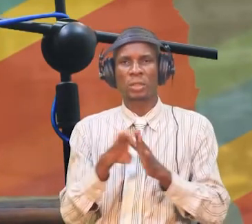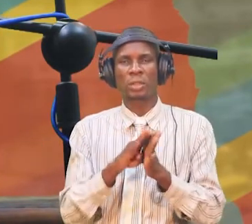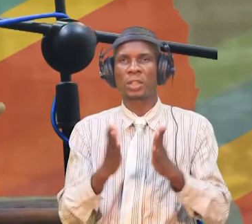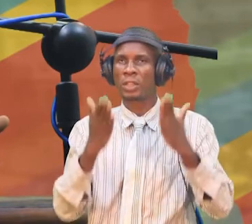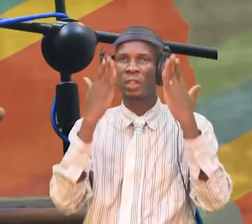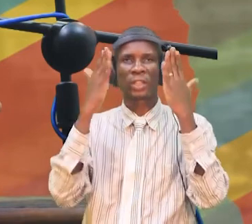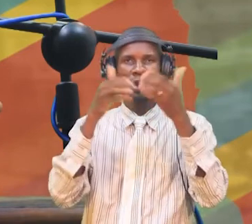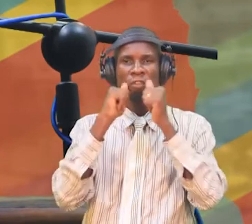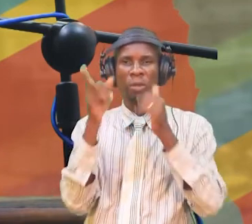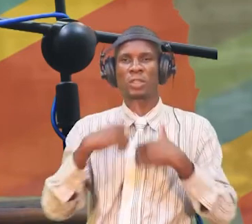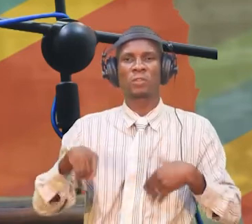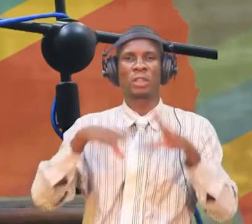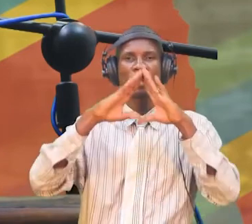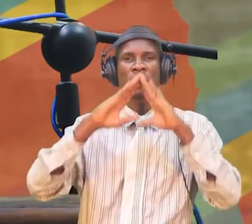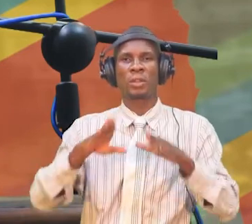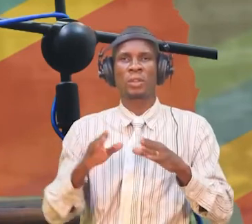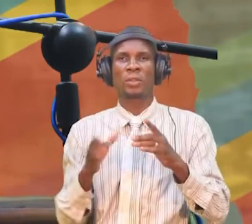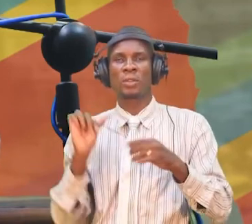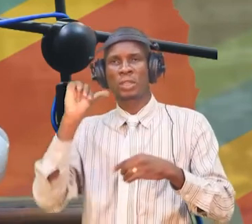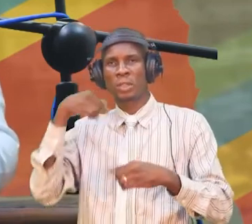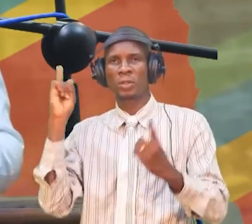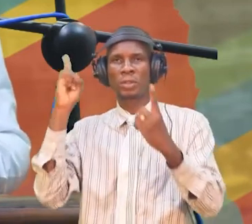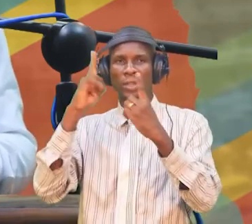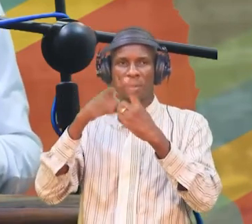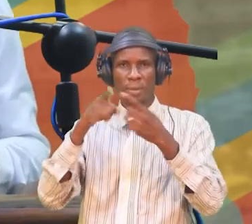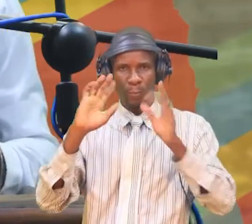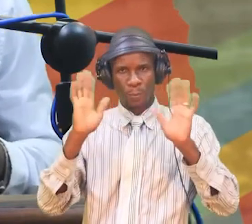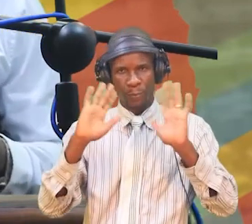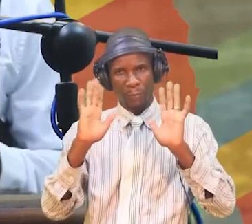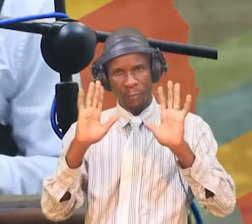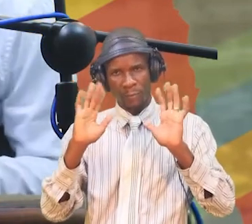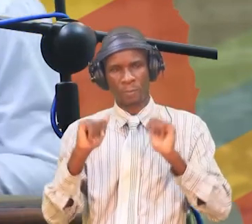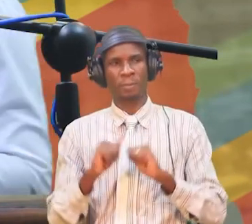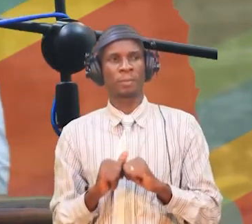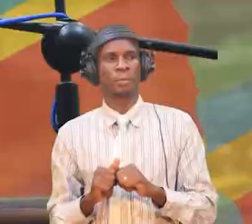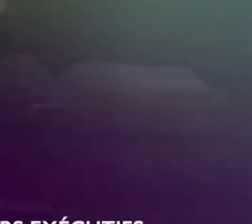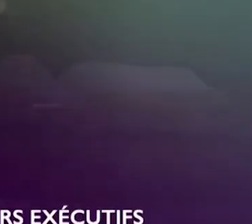Que le terrain vous bénisse, nous prenons rendez-vous au cours de la nuit.